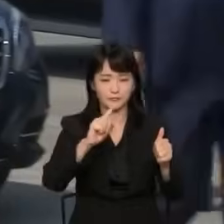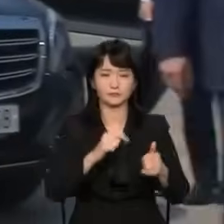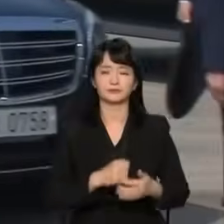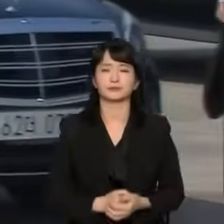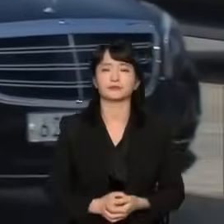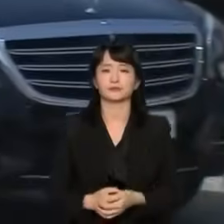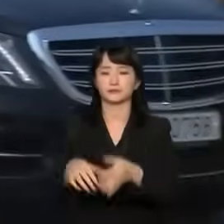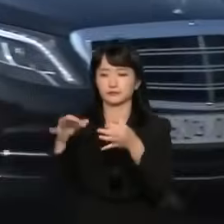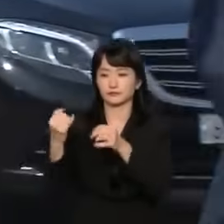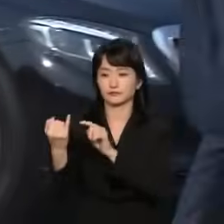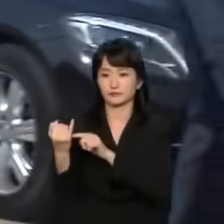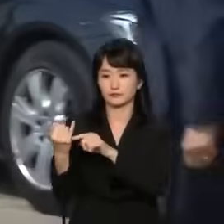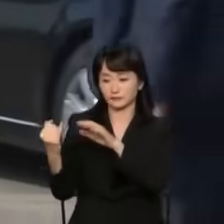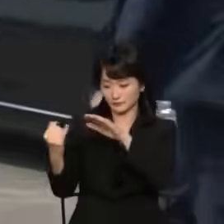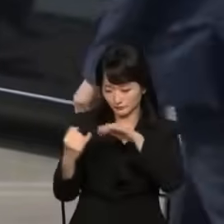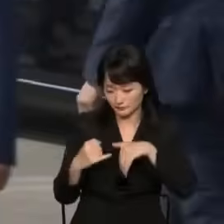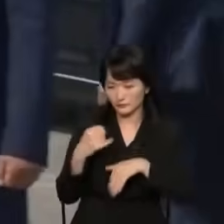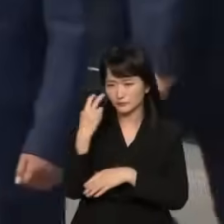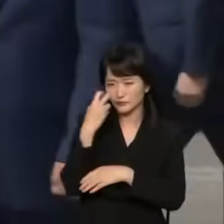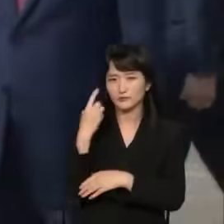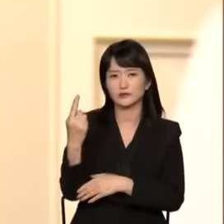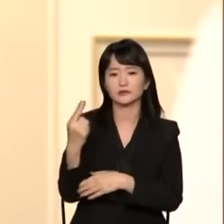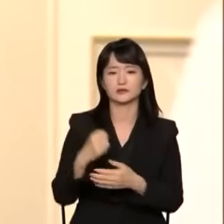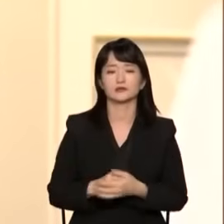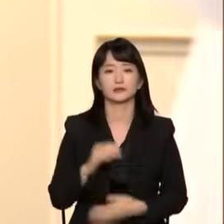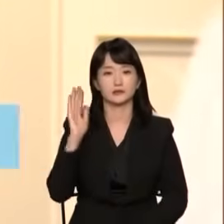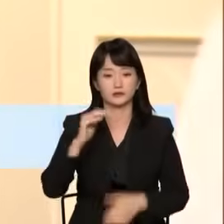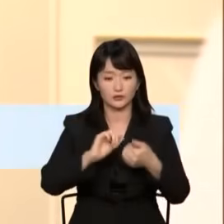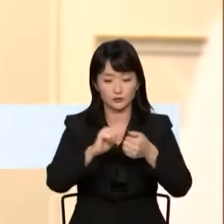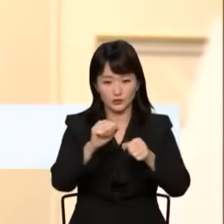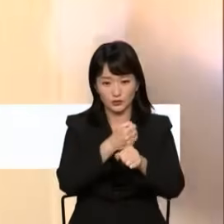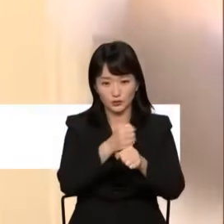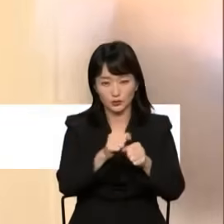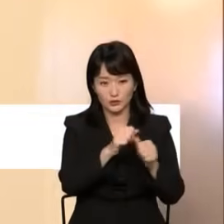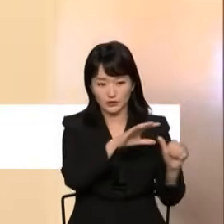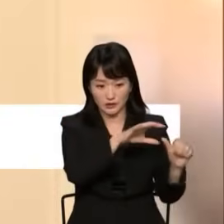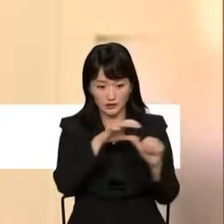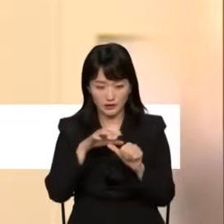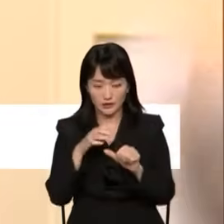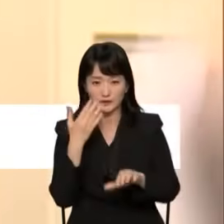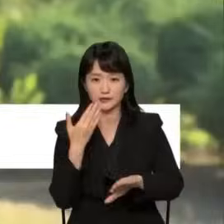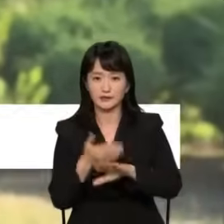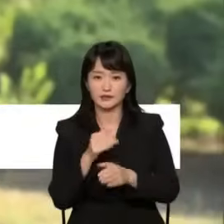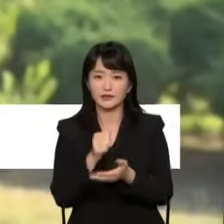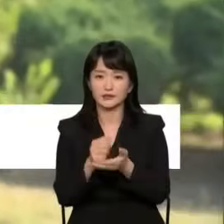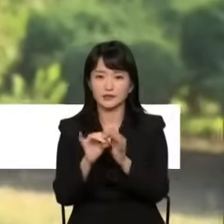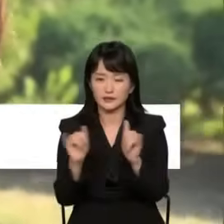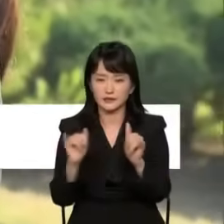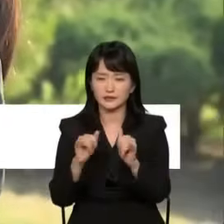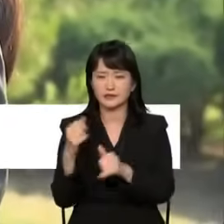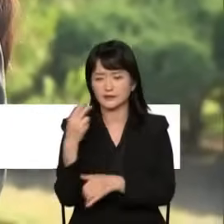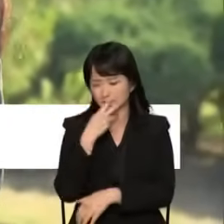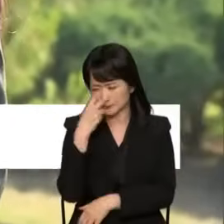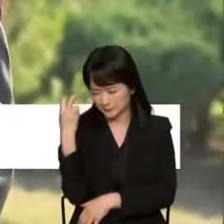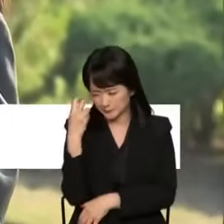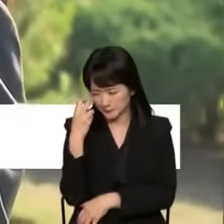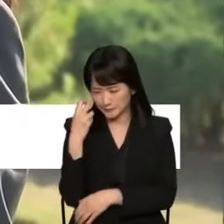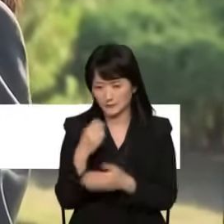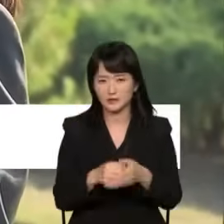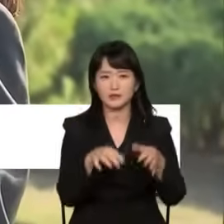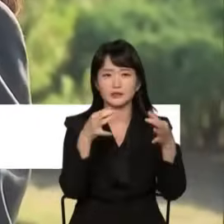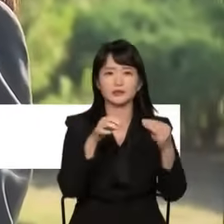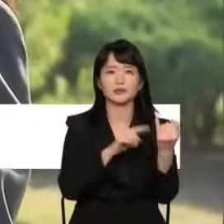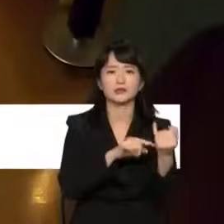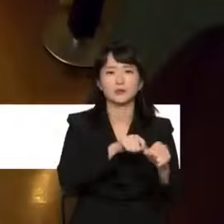단 한 차례 방문 조사를 받았습니다 최근 주가조작에 동원된 다른 계좌주 대한 제조사도 마무리돼 김여사 처분만을